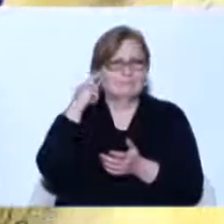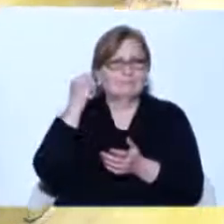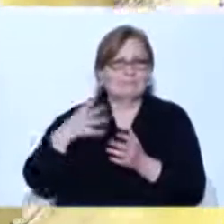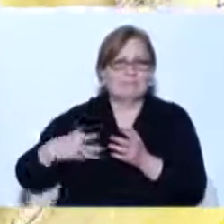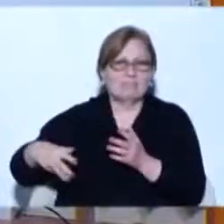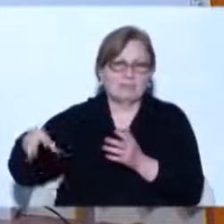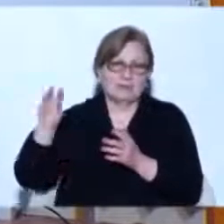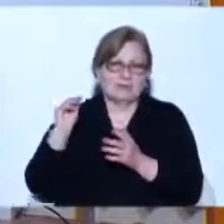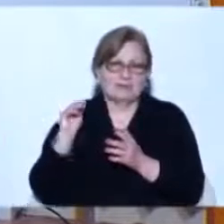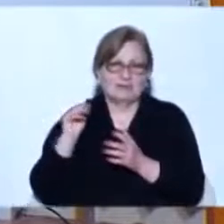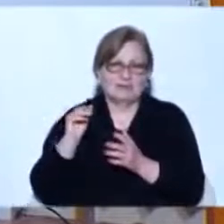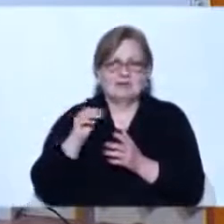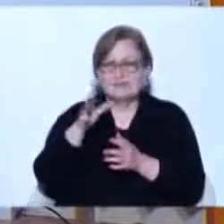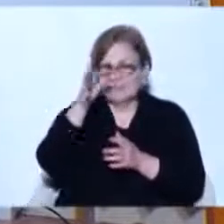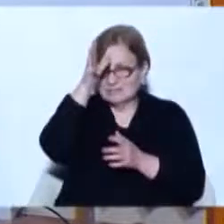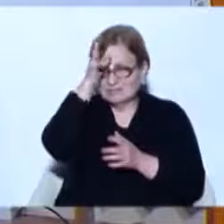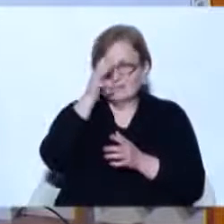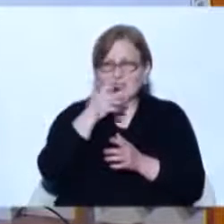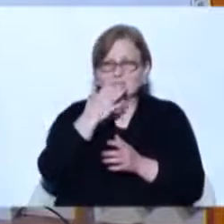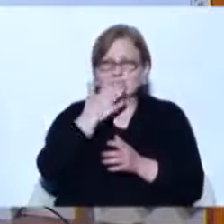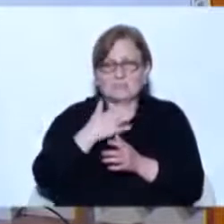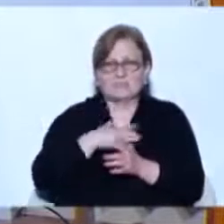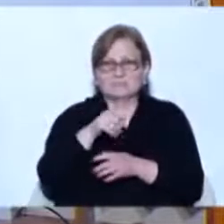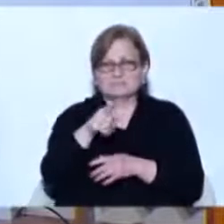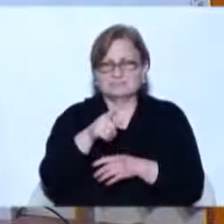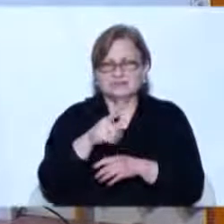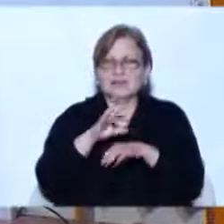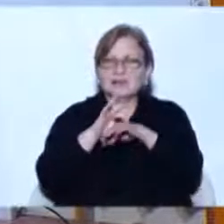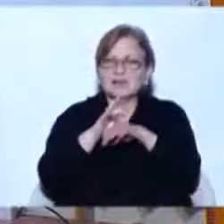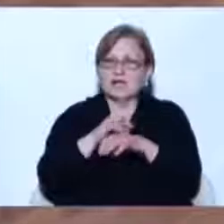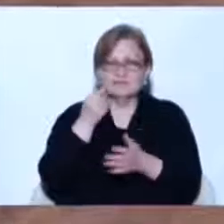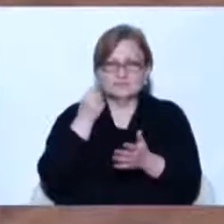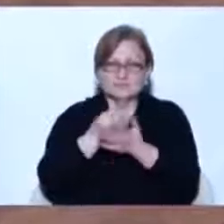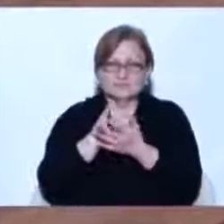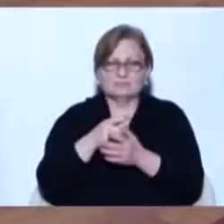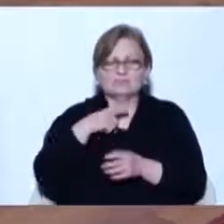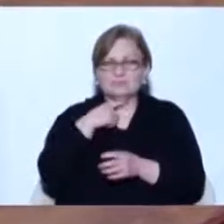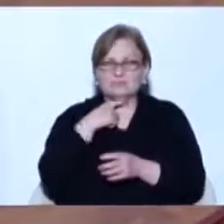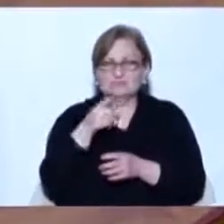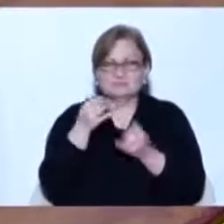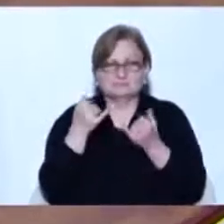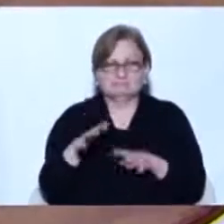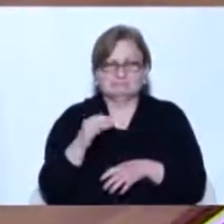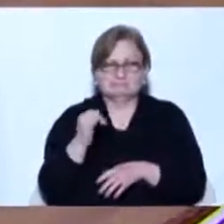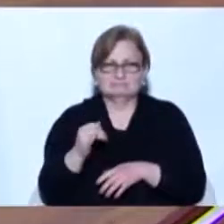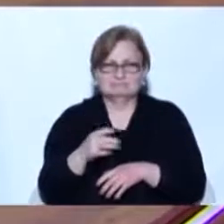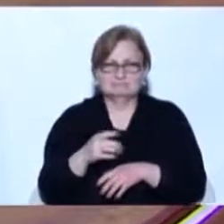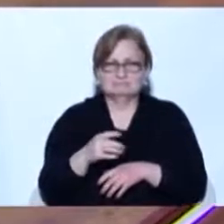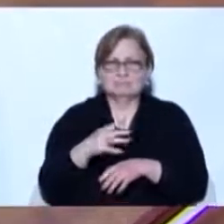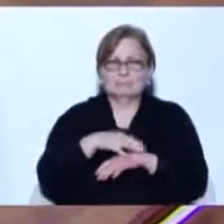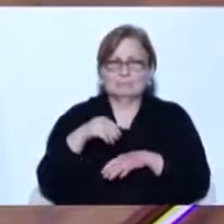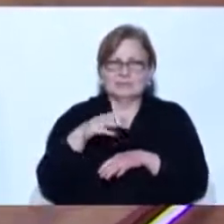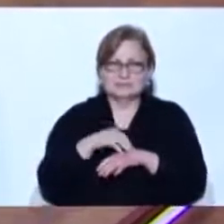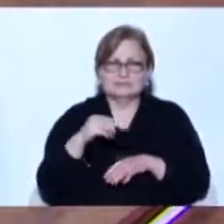ცხოველი რომელიც ქათმებს აწიოკებს და ძალიან ძირფას სიტყავი აქვს. Ახლა ბეწვი უფრო სწორად,